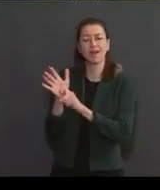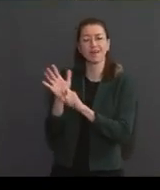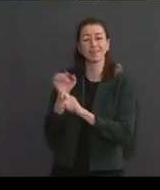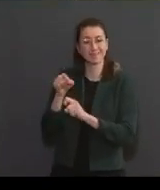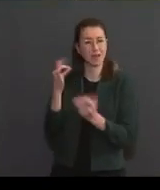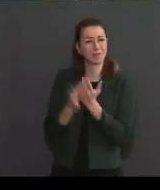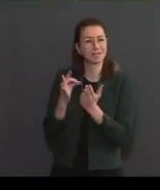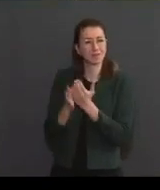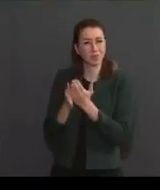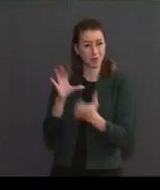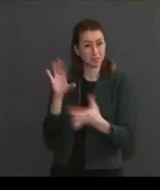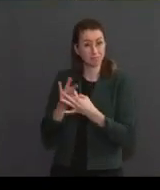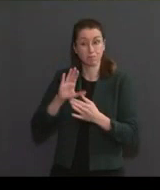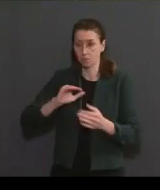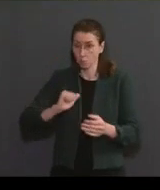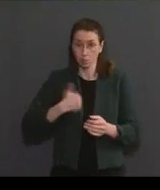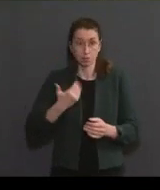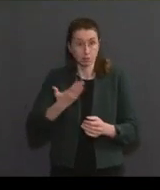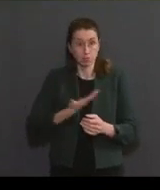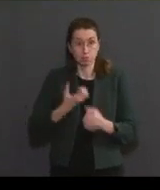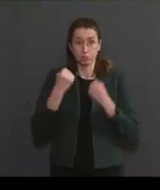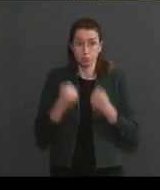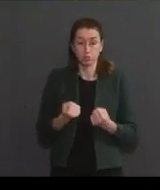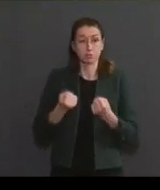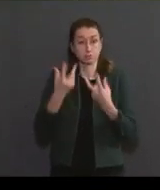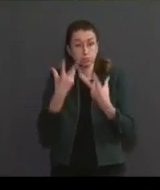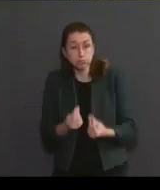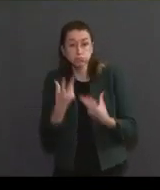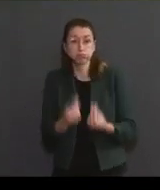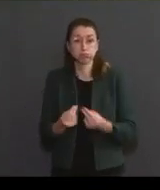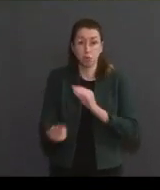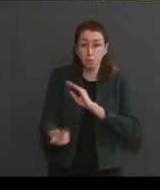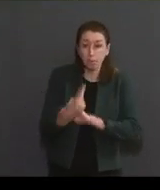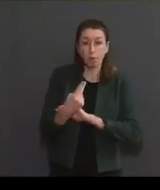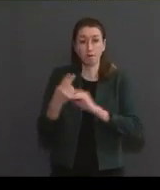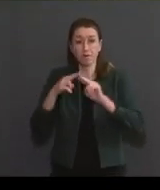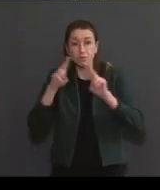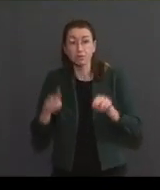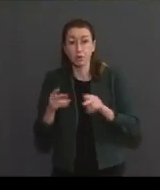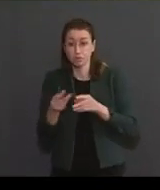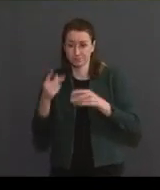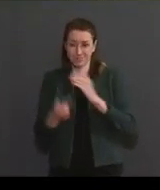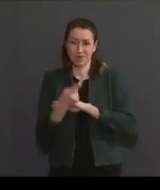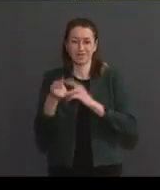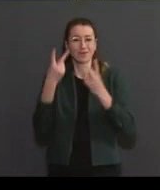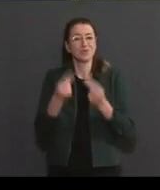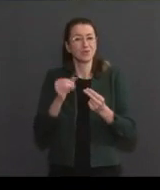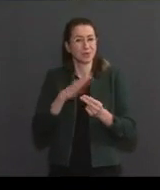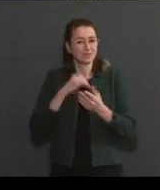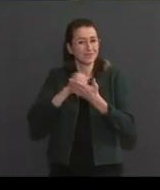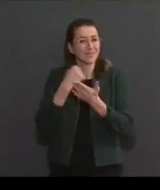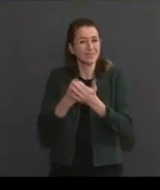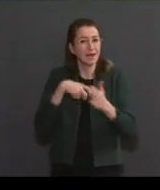votre employeur, ainsi que suivre l'obtention du résultat du test dans les 24 à 48 heures après qu'il ait